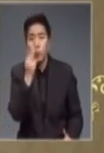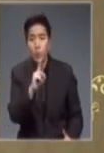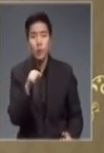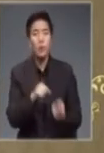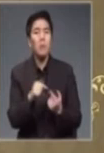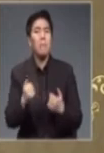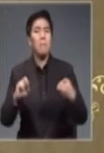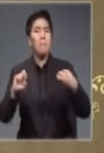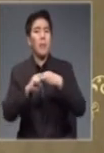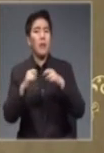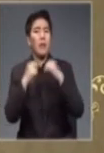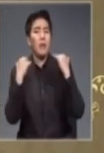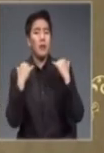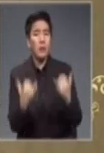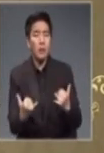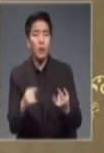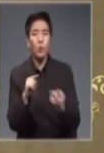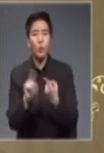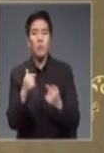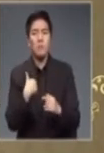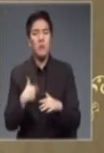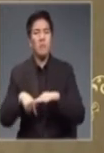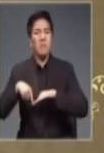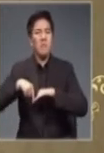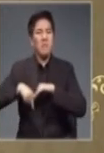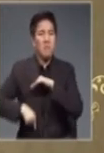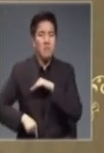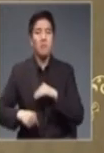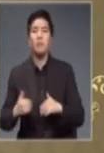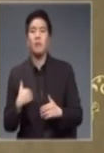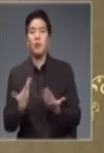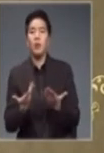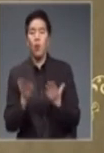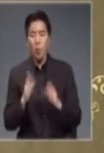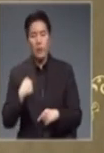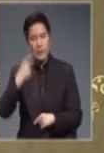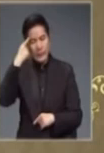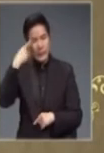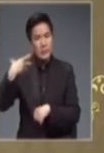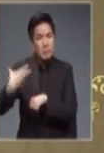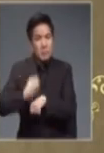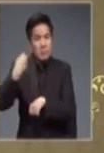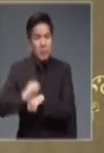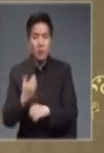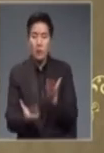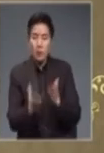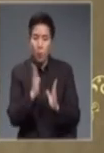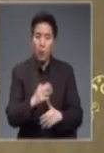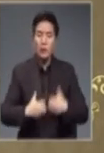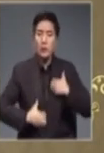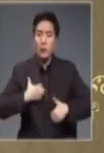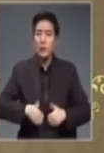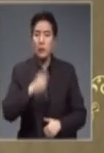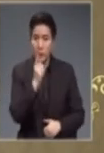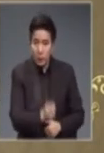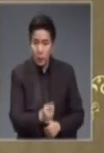ก็ทำใหม่ทั้งหมดนะทำแบบเดิมๆก็เอาไว้ไปทำตอนเป็นประชาธิปไตยก็แล้วกันนะครับมันจะได้ทำไม่ได้อยู่เหมือนเดิมนะครับถ้าเราคิดแบบเ